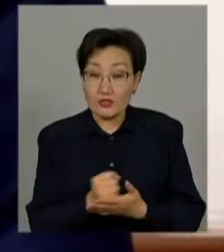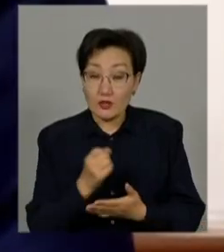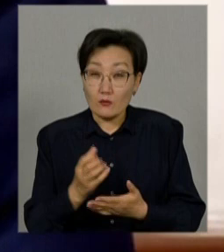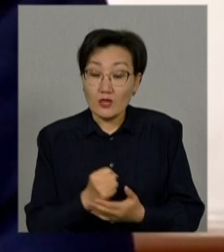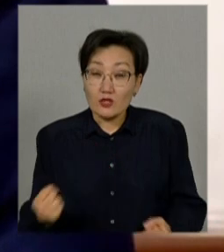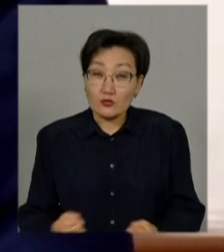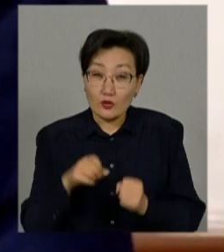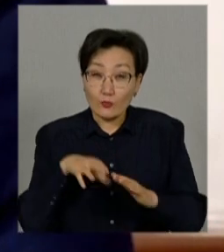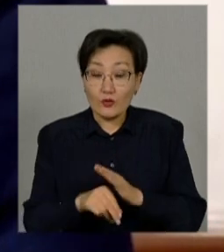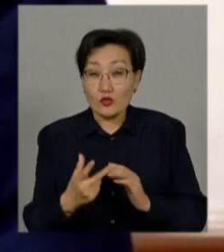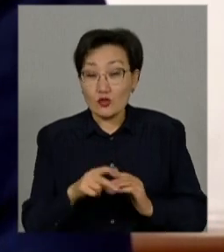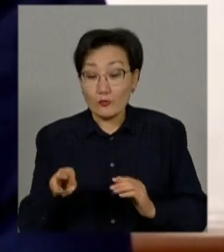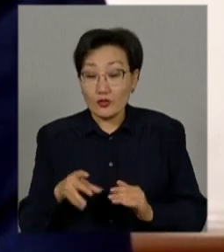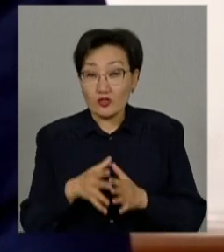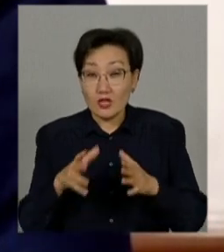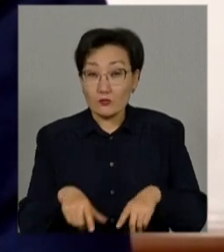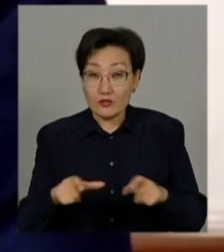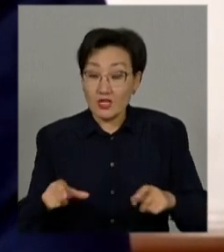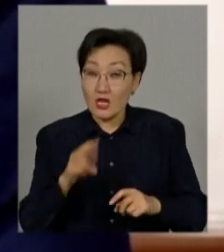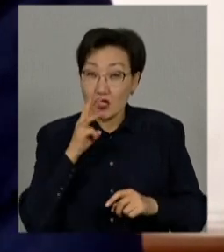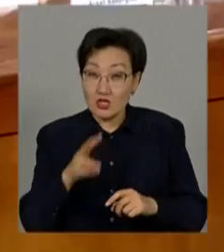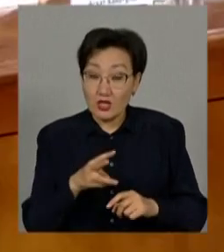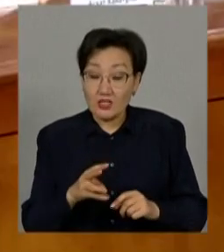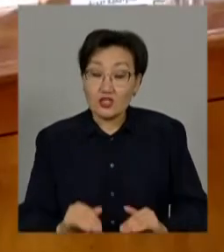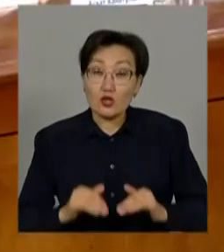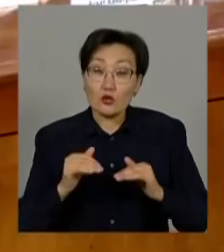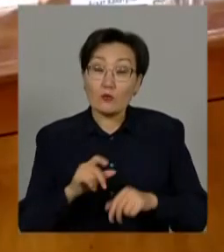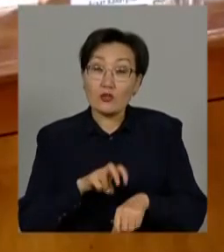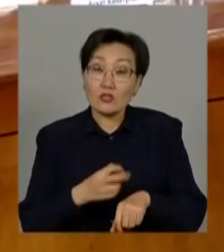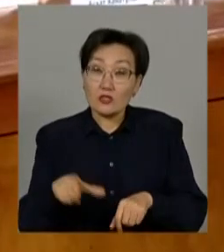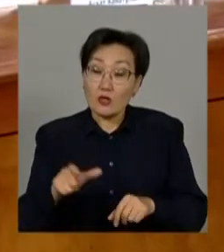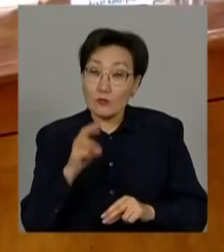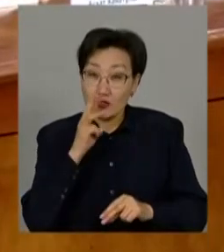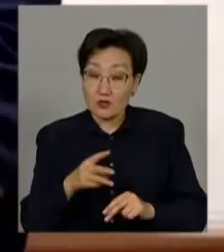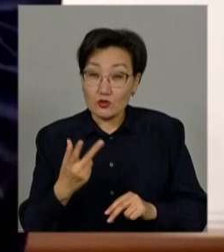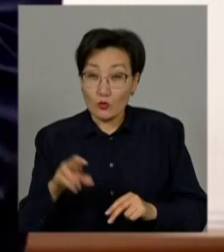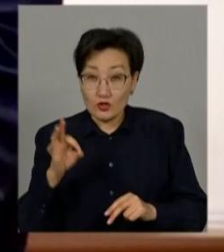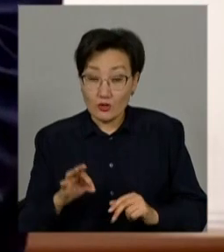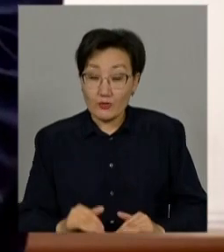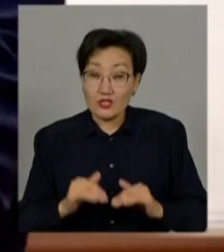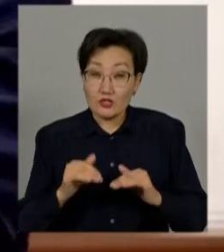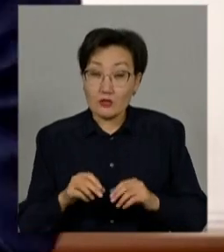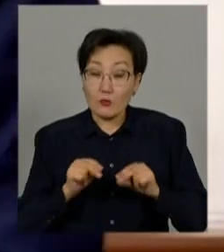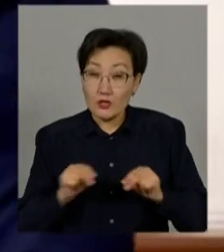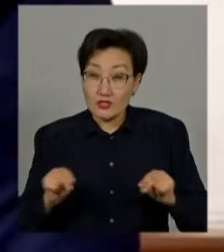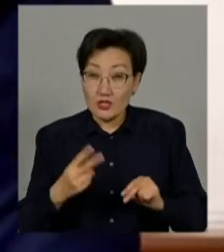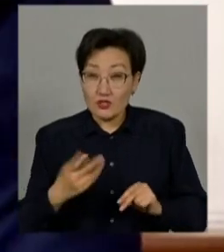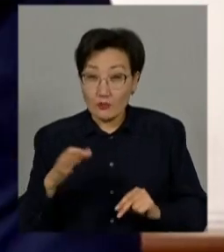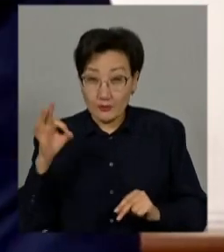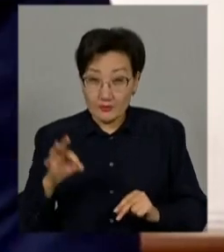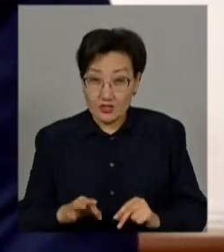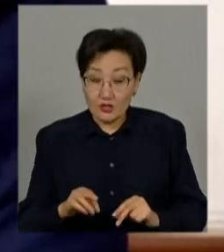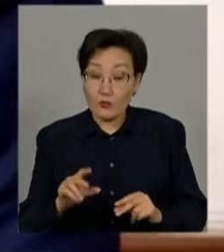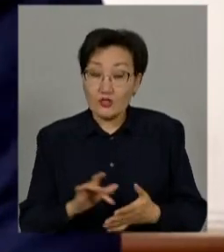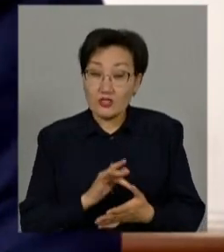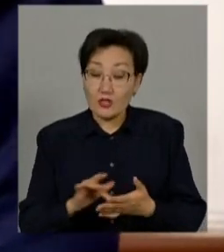шеңберінде 3 миллионнан астам адамның жалақысы көтерілді. Дәрігерлердің жалақысы 30%-ке дейін, мұғалімдердің 25%-ке,